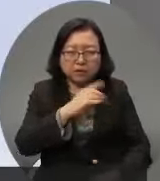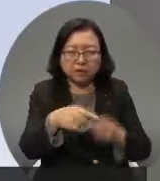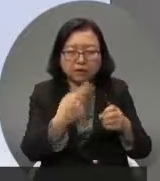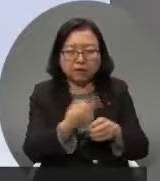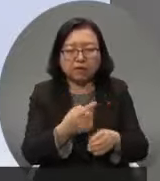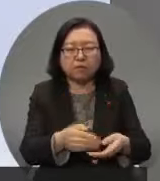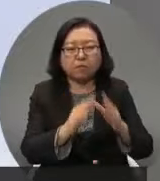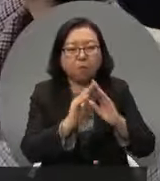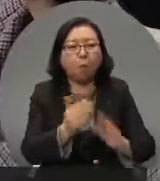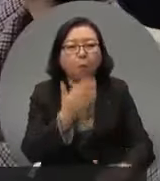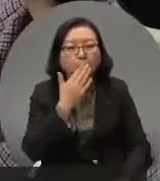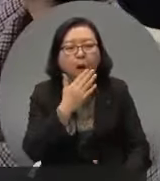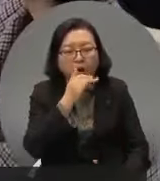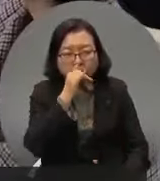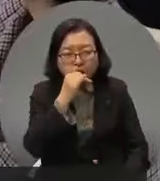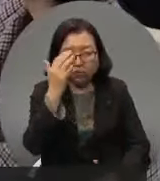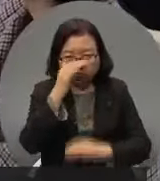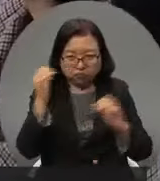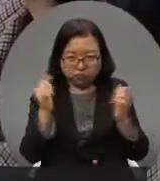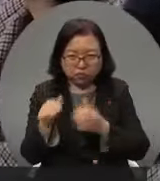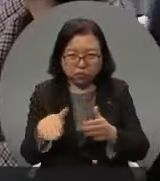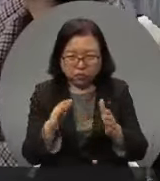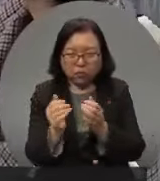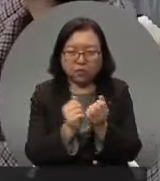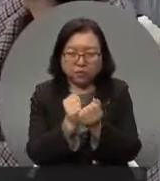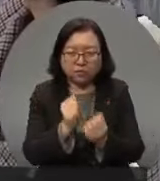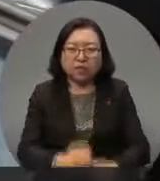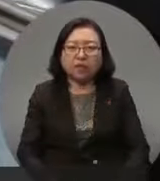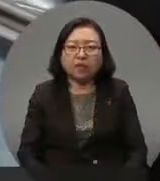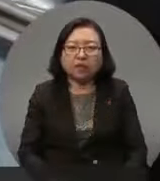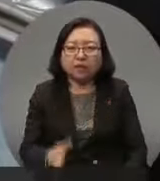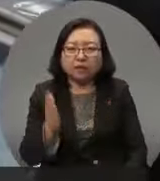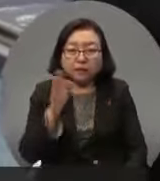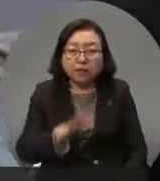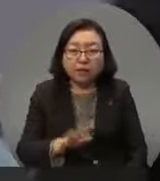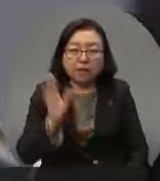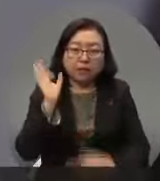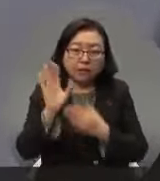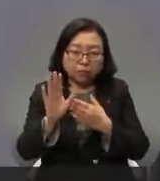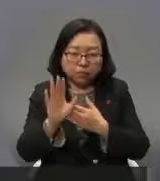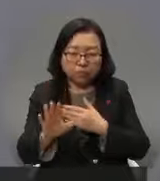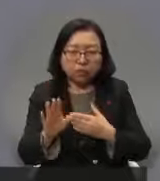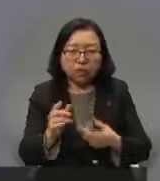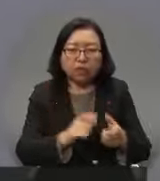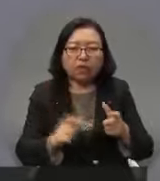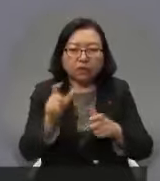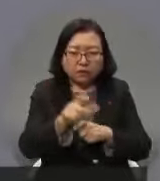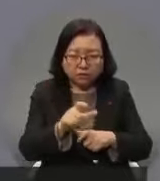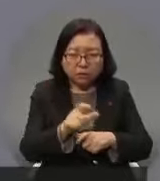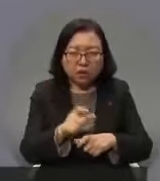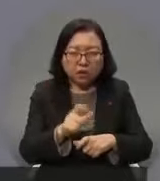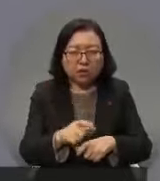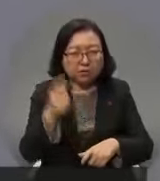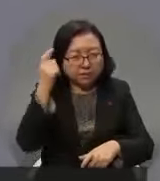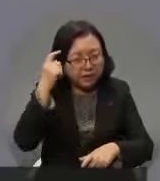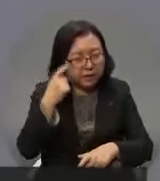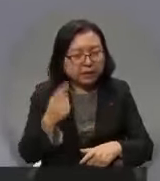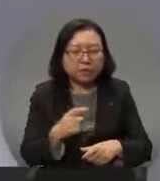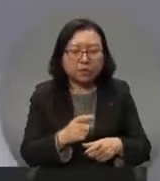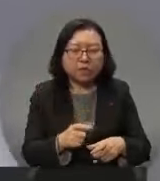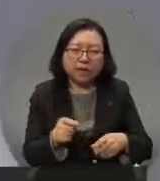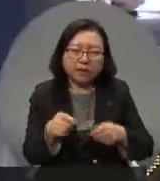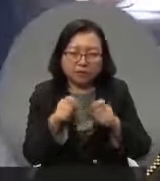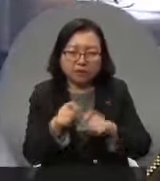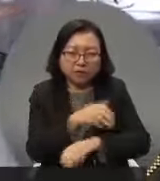가능하다는게 충청북도의 설명 다만 앞으로 따져야 할 부분도 적지 않습니다